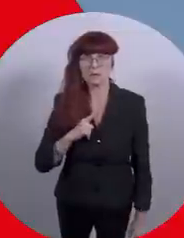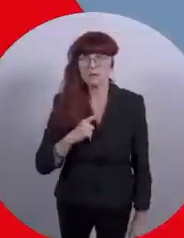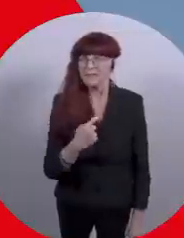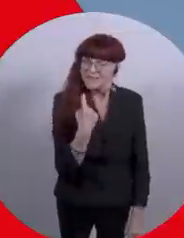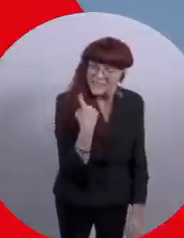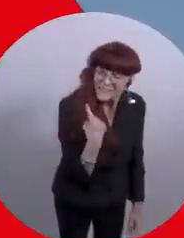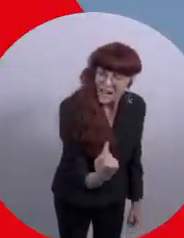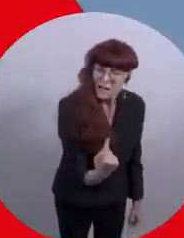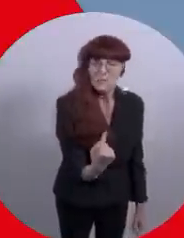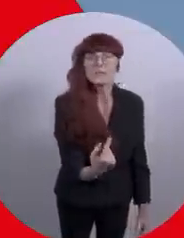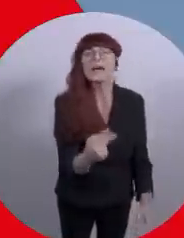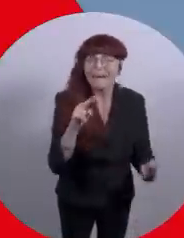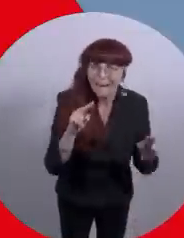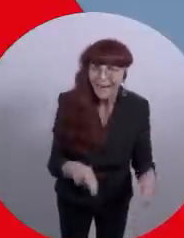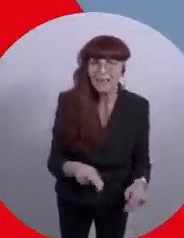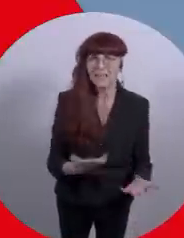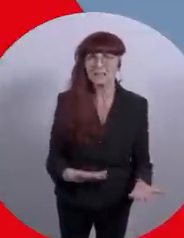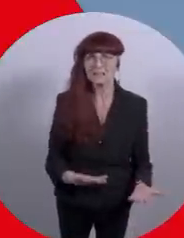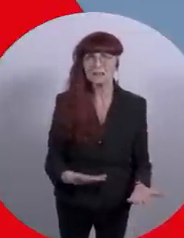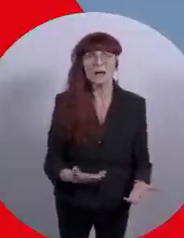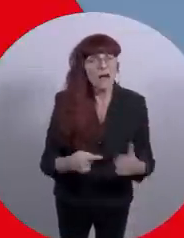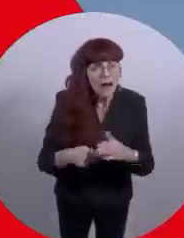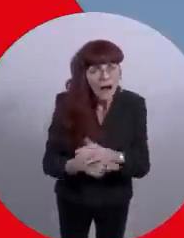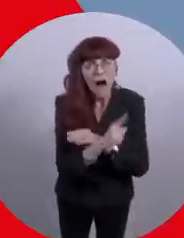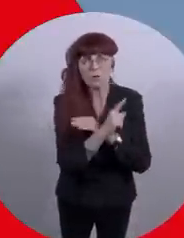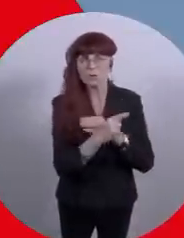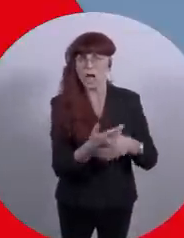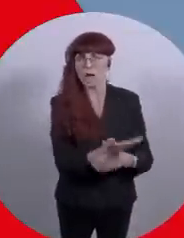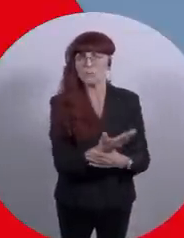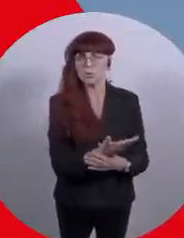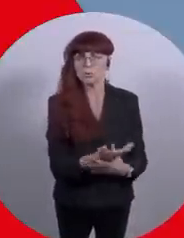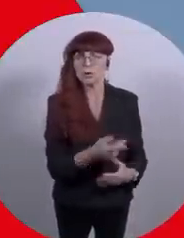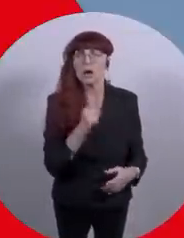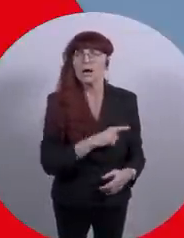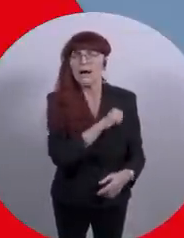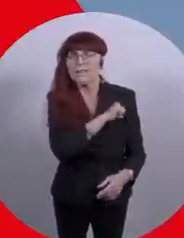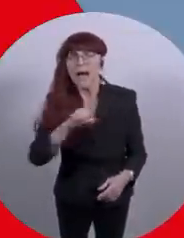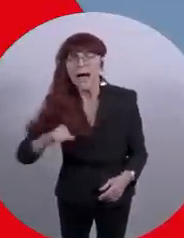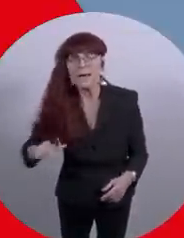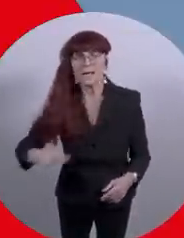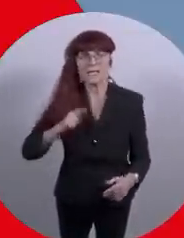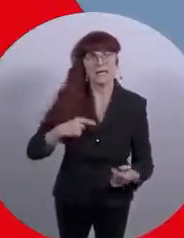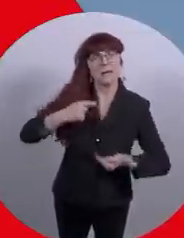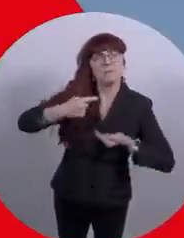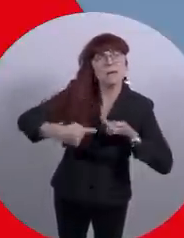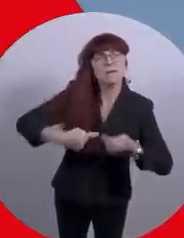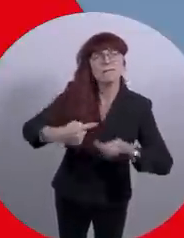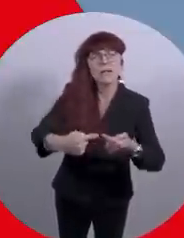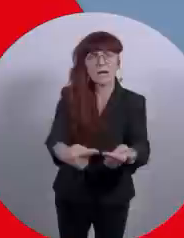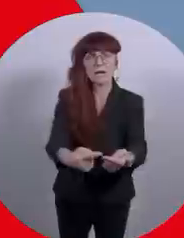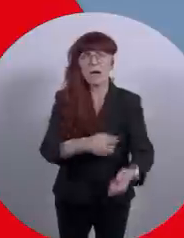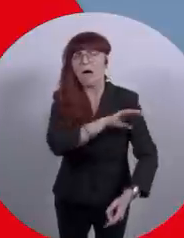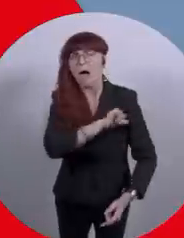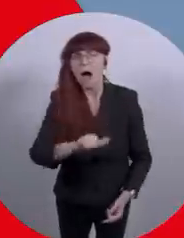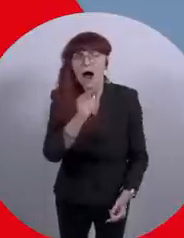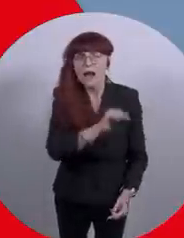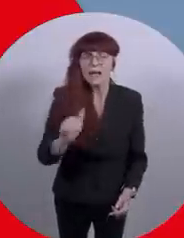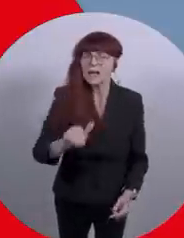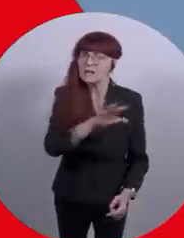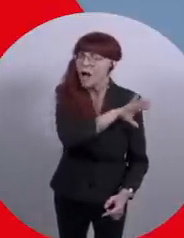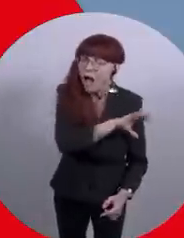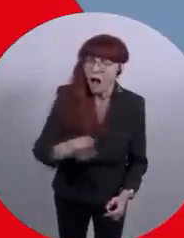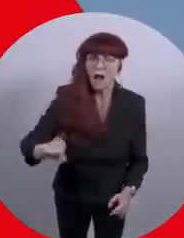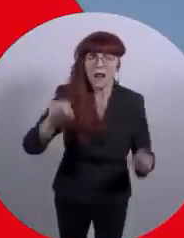herauszukommen Kinder haben Recht die eigene Lebensperspektive zu entwickeln allen Kindern alle Rechte liebe Genossinnen